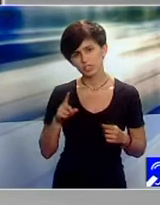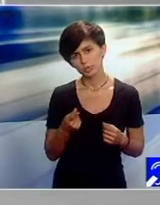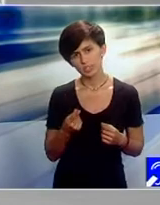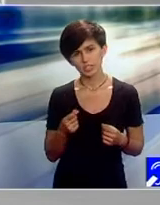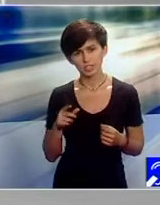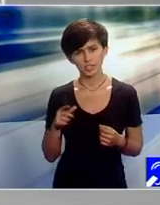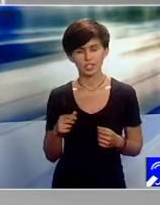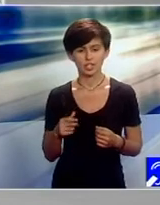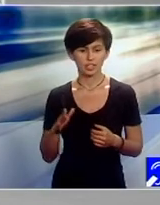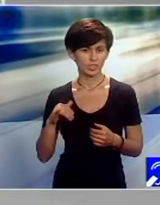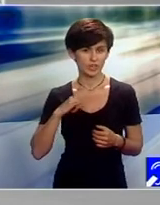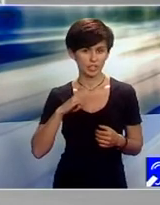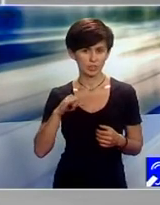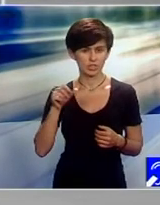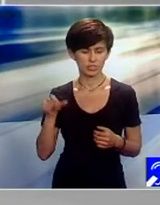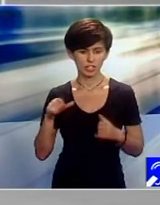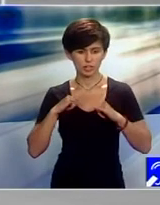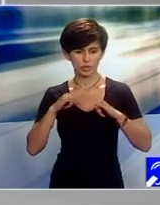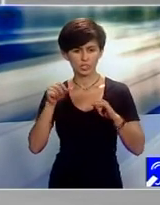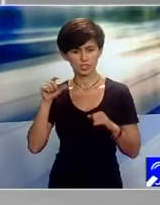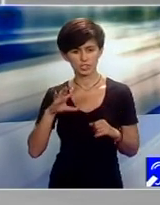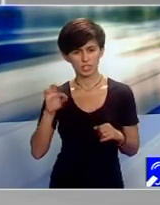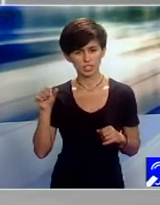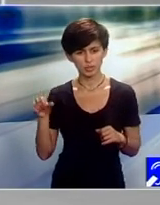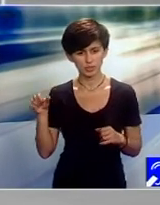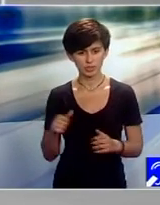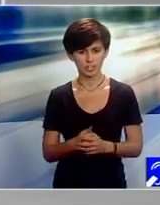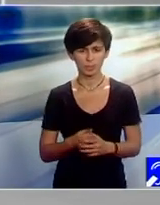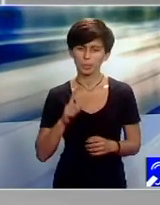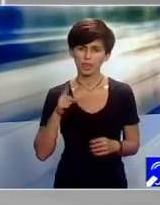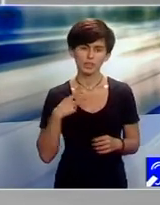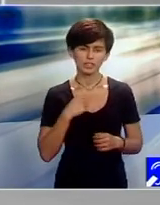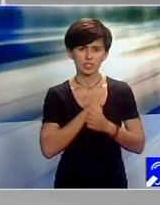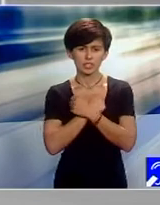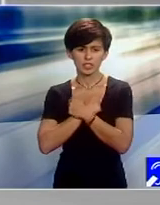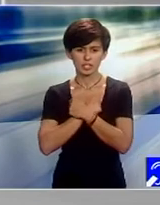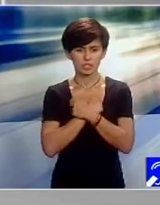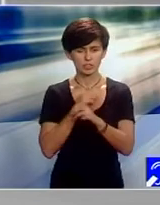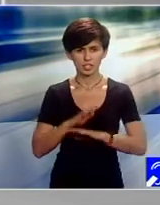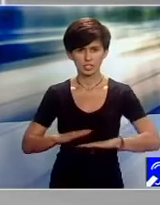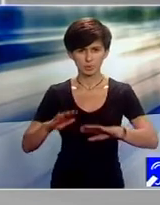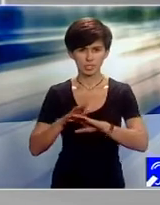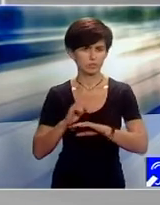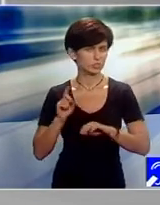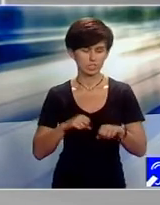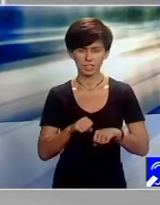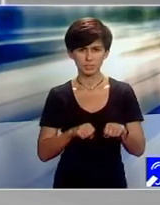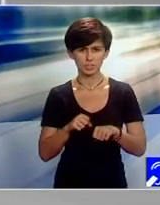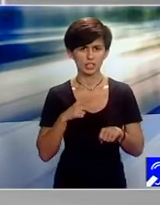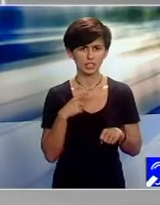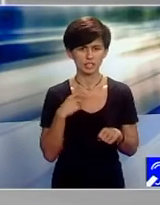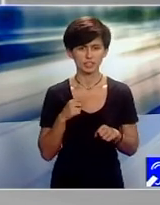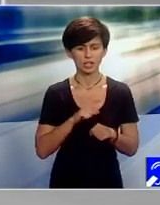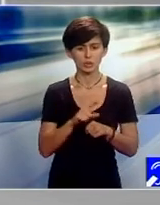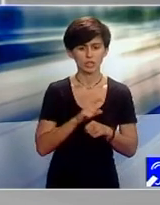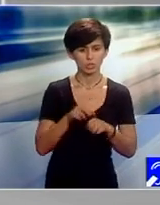și alții. Și oricum trebuie să spunem, până la urmă, nu este nici din dragostea de mediu, nici din dragostea de bicicletă. În primul rând este o chestie utilă